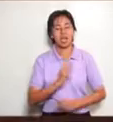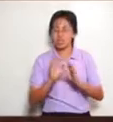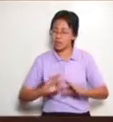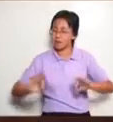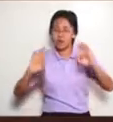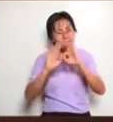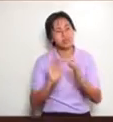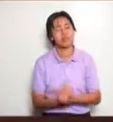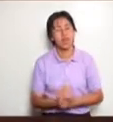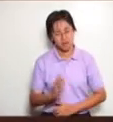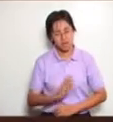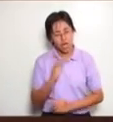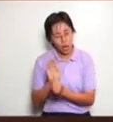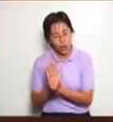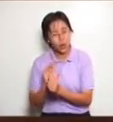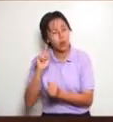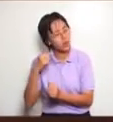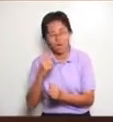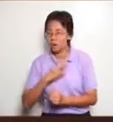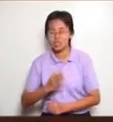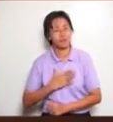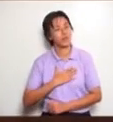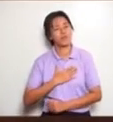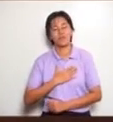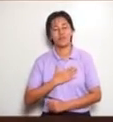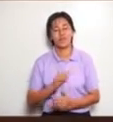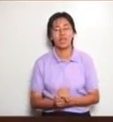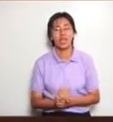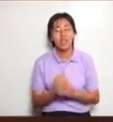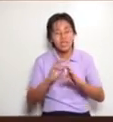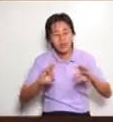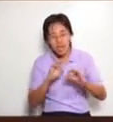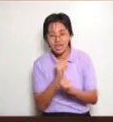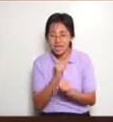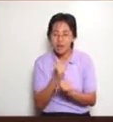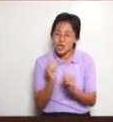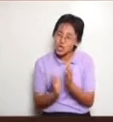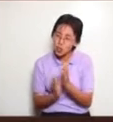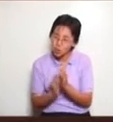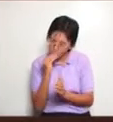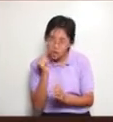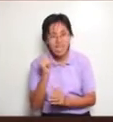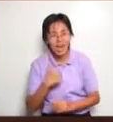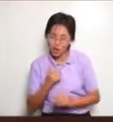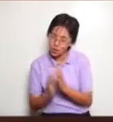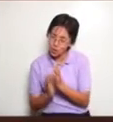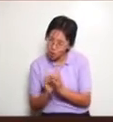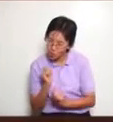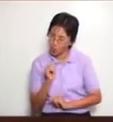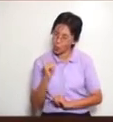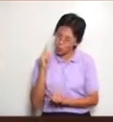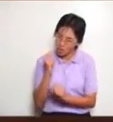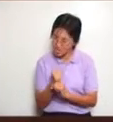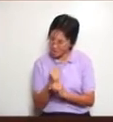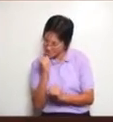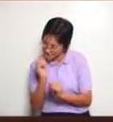เรานำใจไมตองของแพงสามเดอน ซ beautiful ฝากหอกยงดีให้เกี่ก็คือแฝนทำเล่งเก Gobierno ทำอร่อยชมต่หน้าให้รวาเราเห็นวาเขามีค